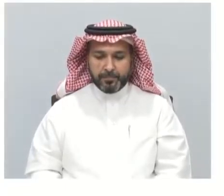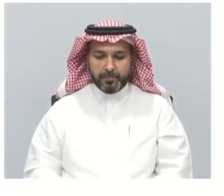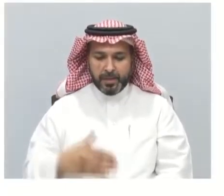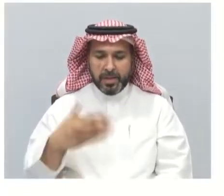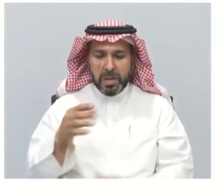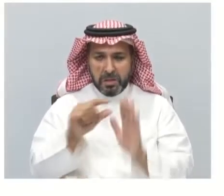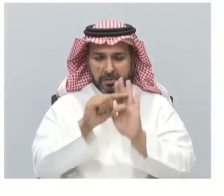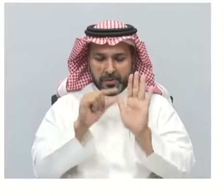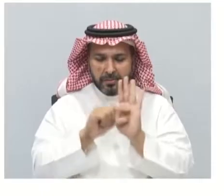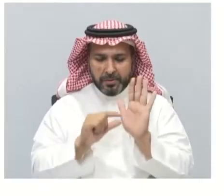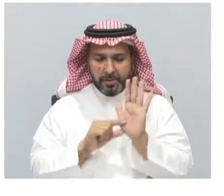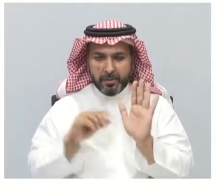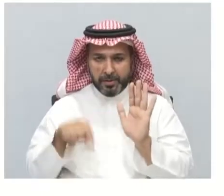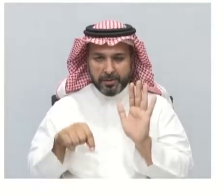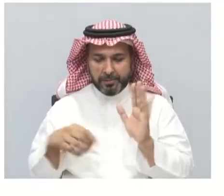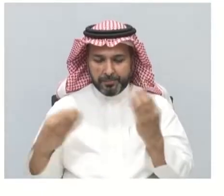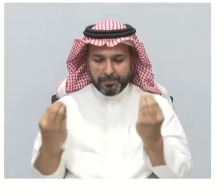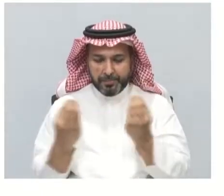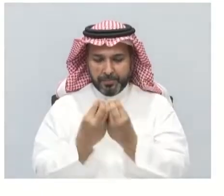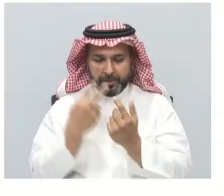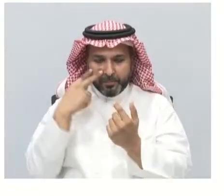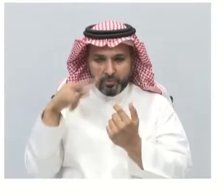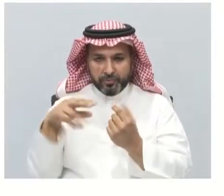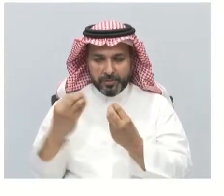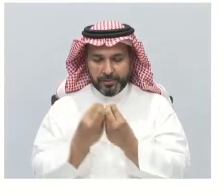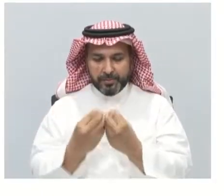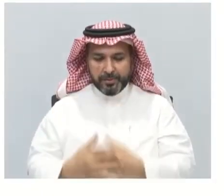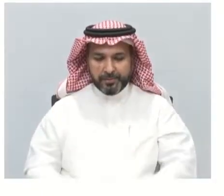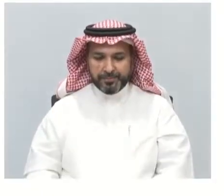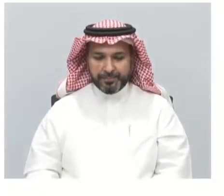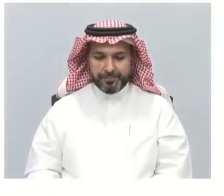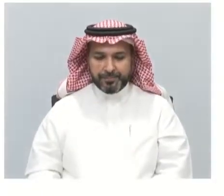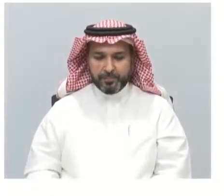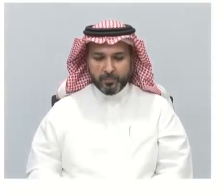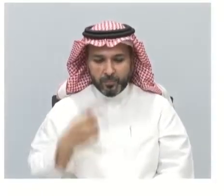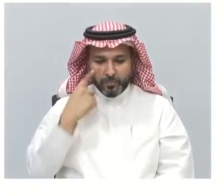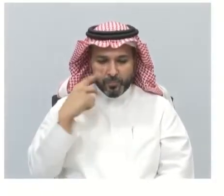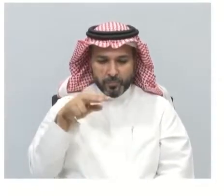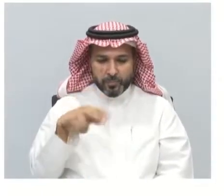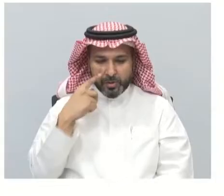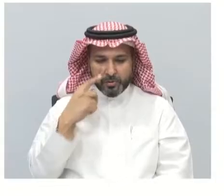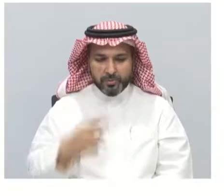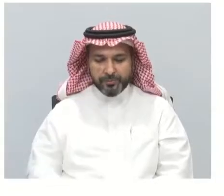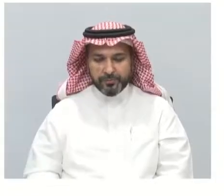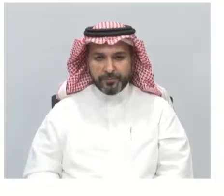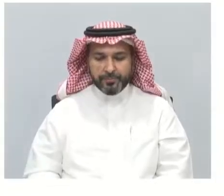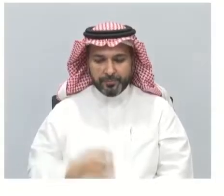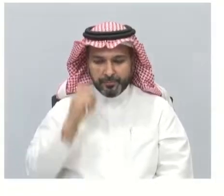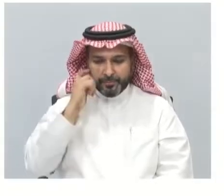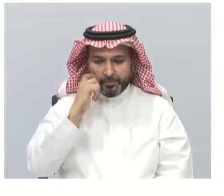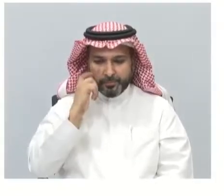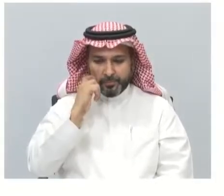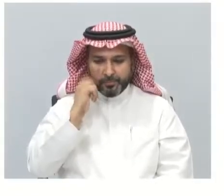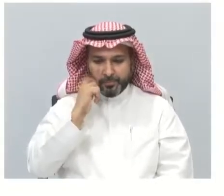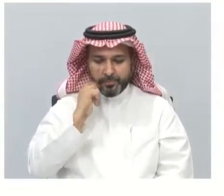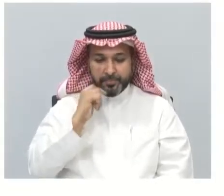ومواس متساوي البعد هو ايكوي ديستنس طبعا لماذا الخيط الشاقولي عباره عن خيط